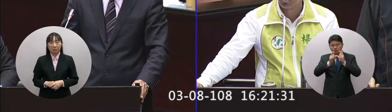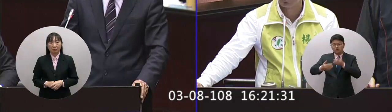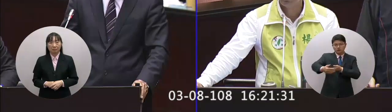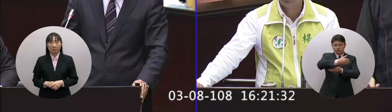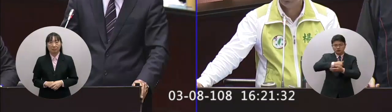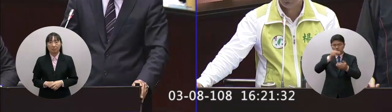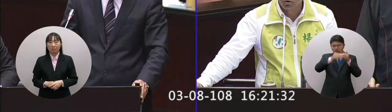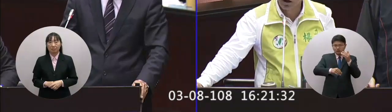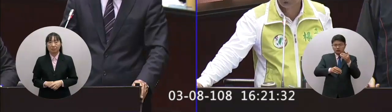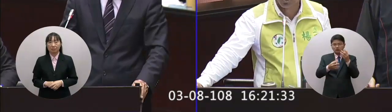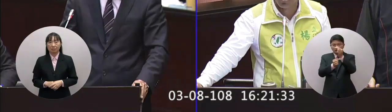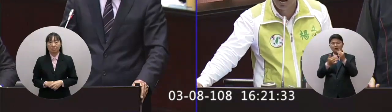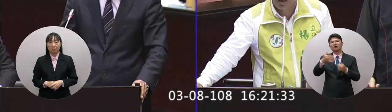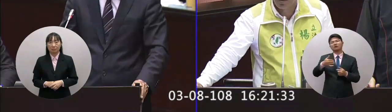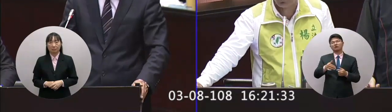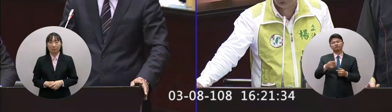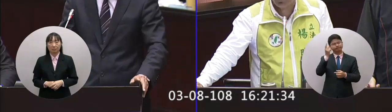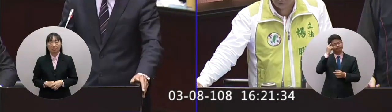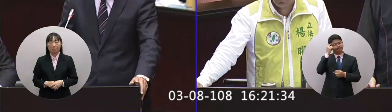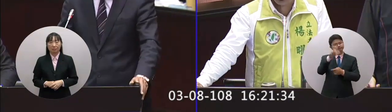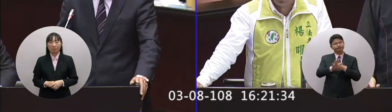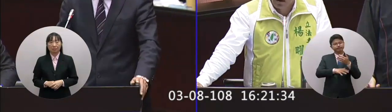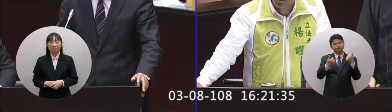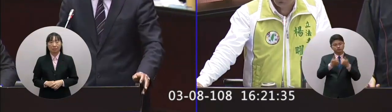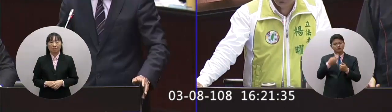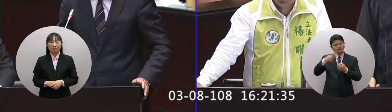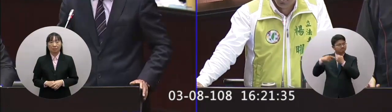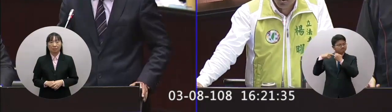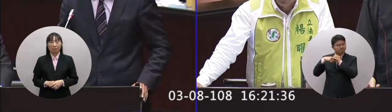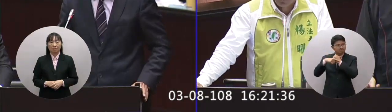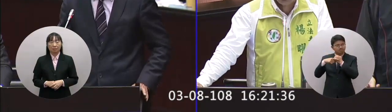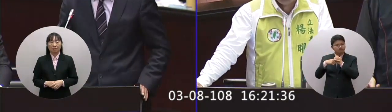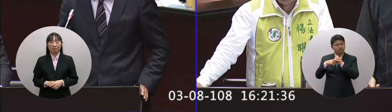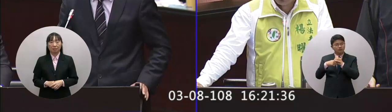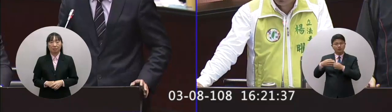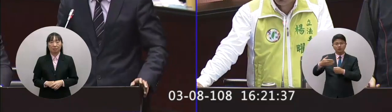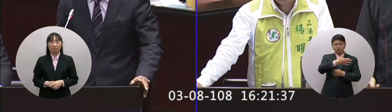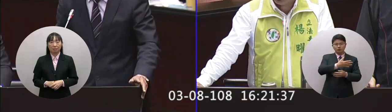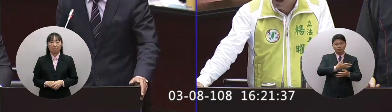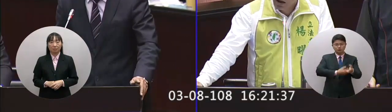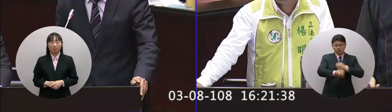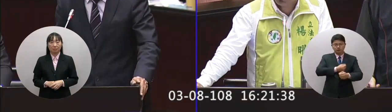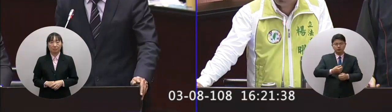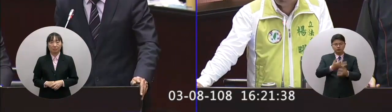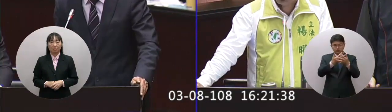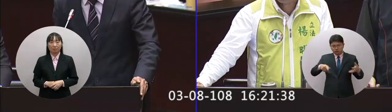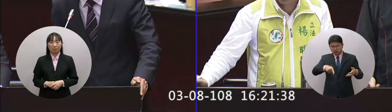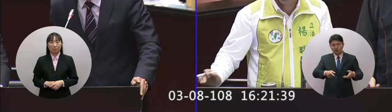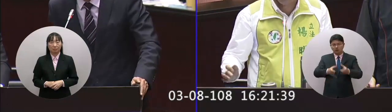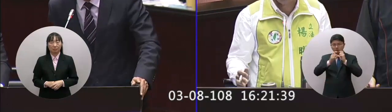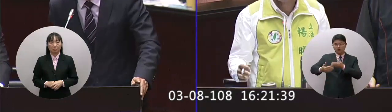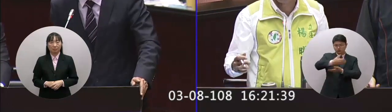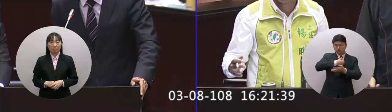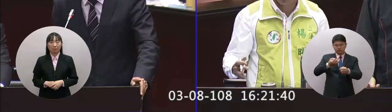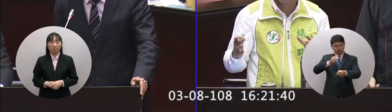并没有很健全。我觉得农委会应该要去研究渔网的回收补贴制度，就